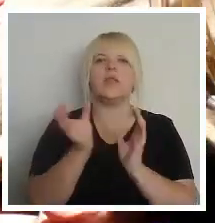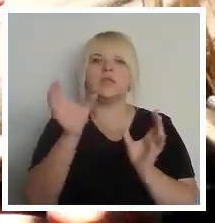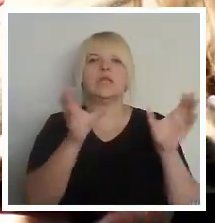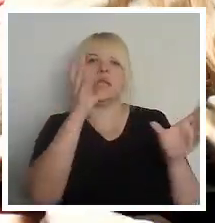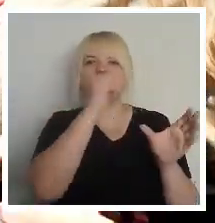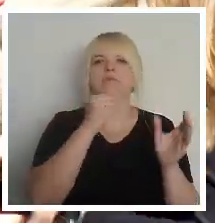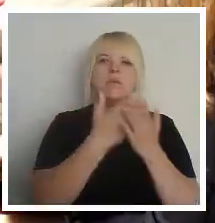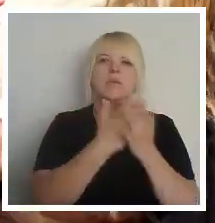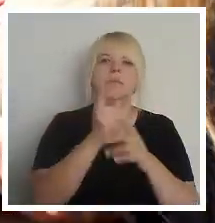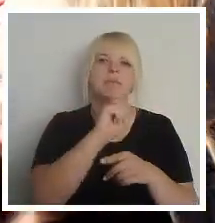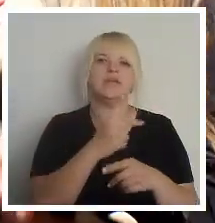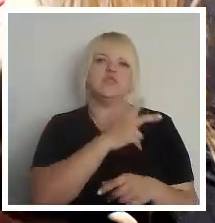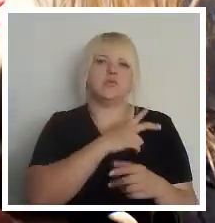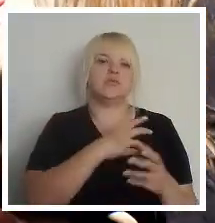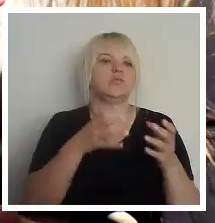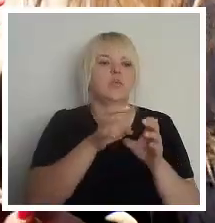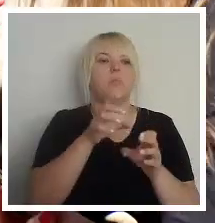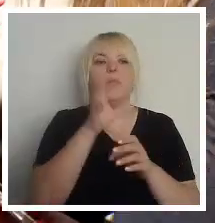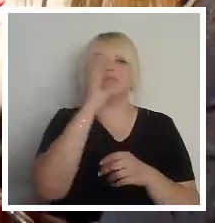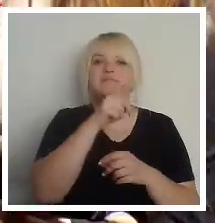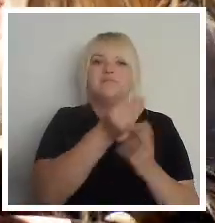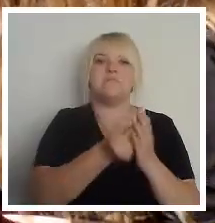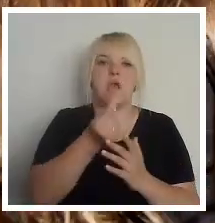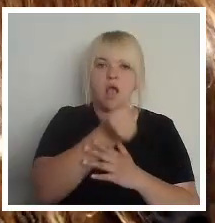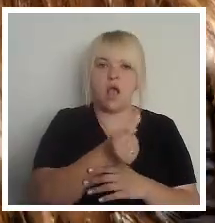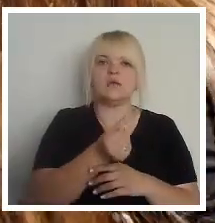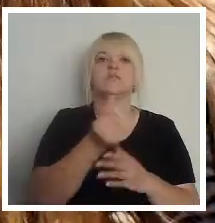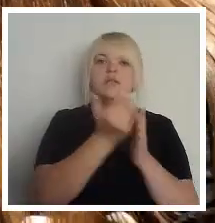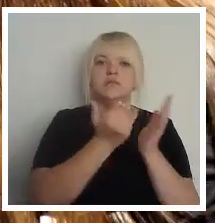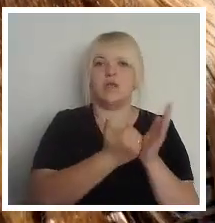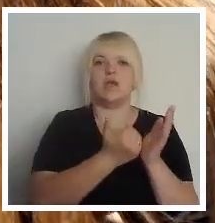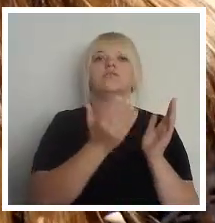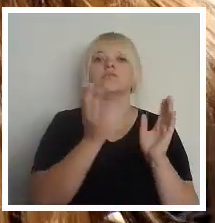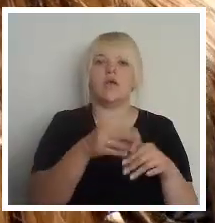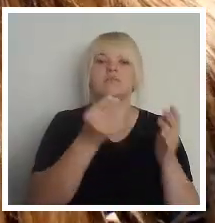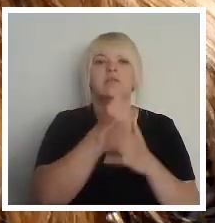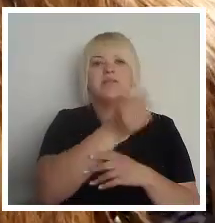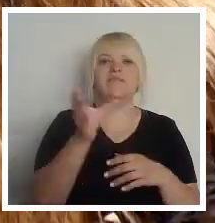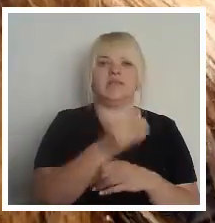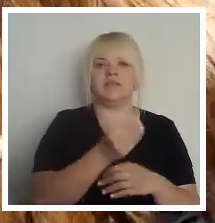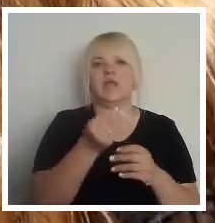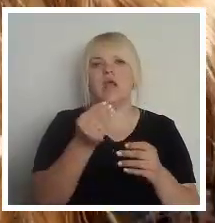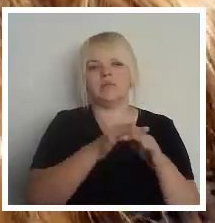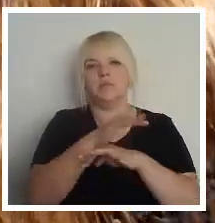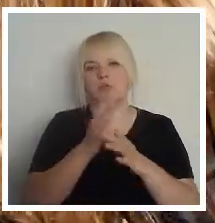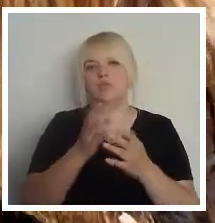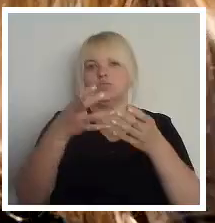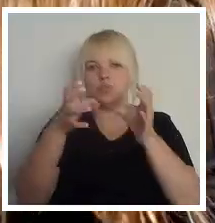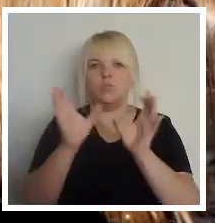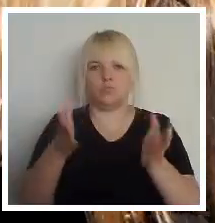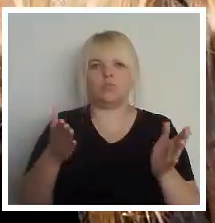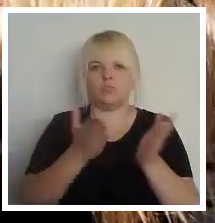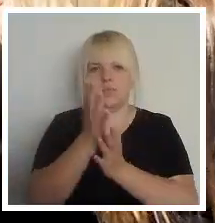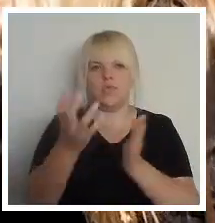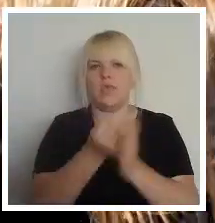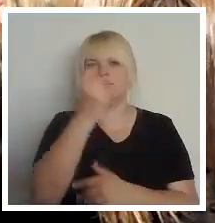teiksim, ir sociālās grupas, kuras var apmaksāt maksas saturu tā, lai visām sabiedrības grupām viņš būtu pieejams. Nu,